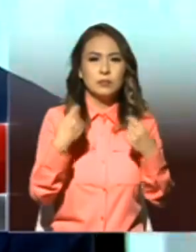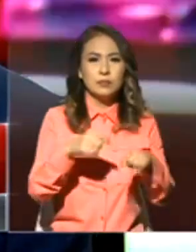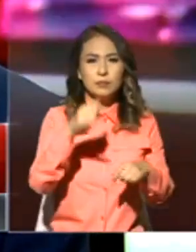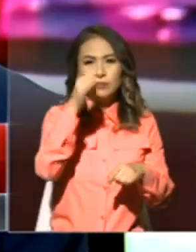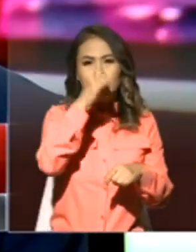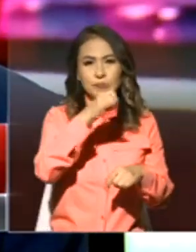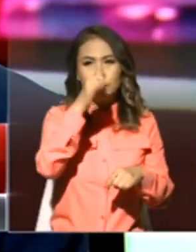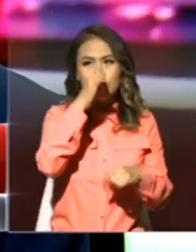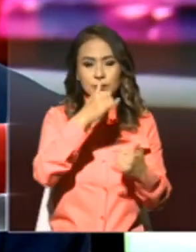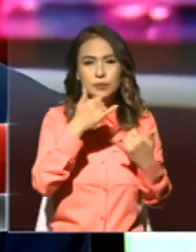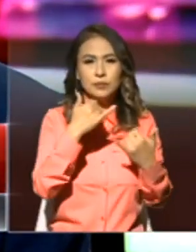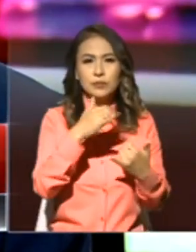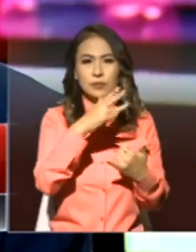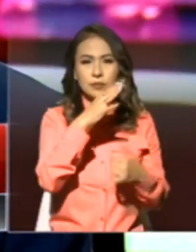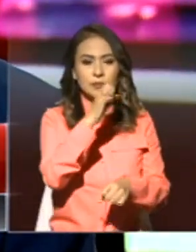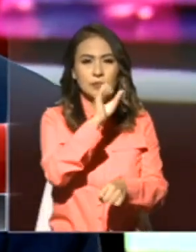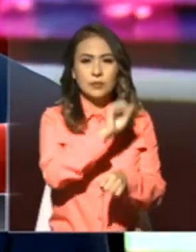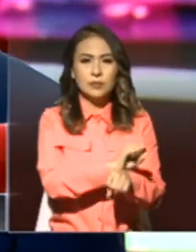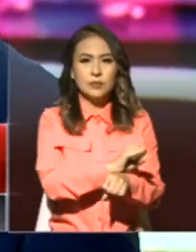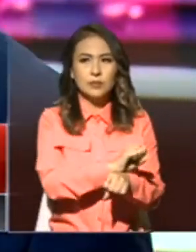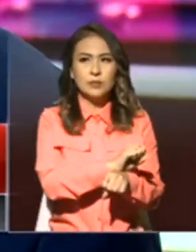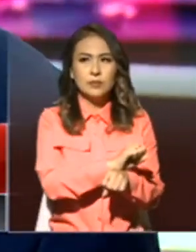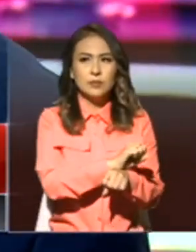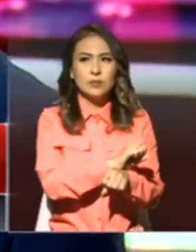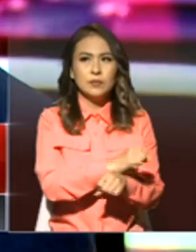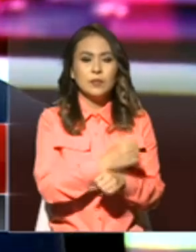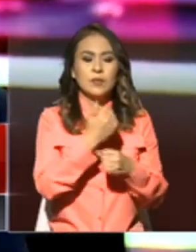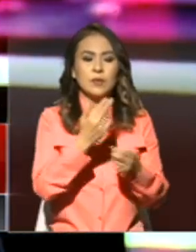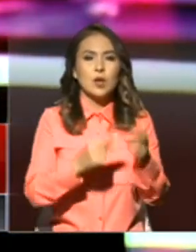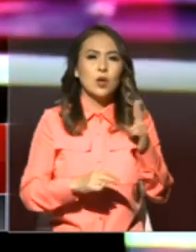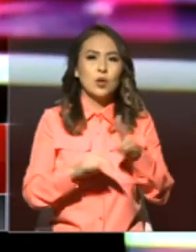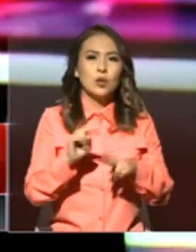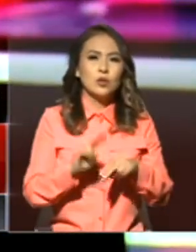Дәл қазіргі уақытта. Тоқтап тұр. Енді бұл құрылыс